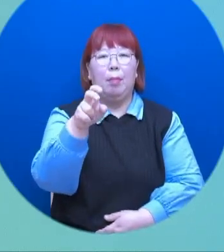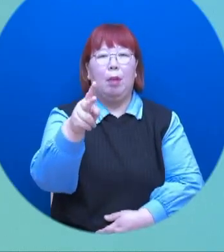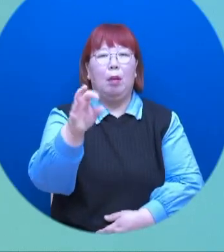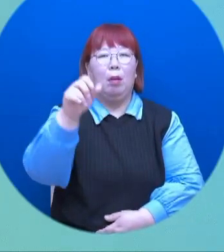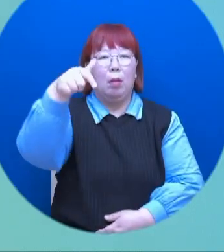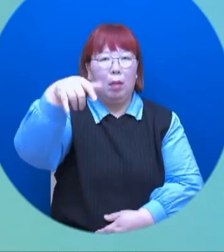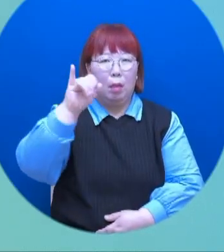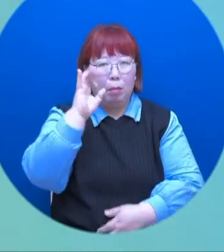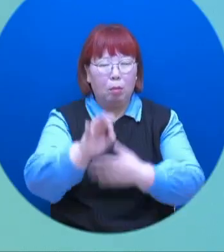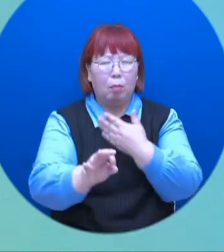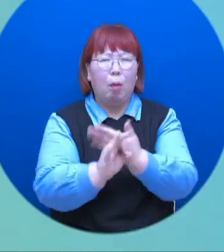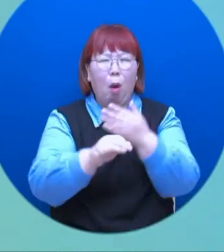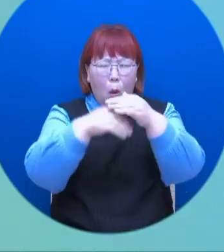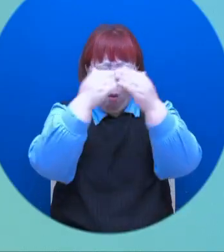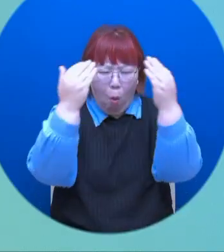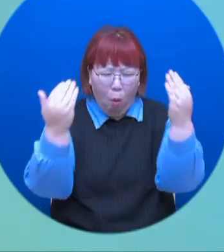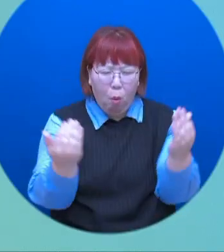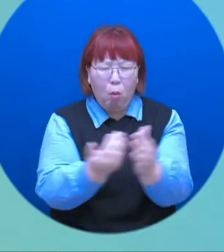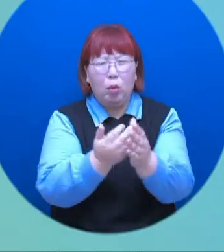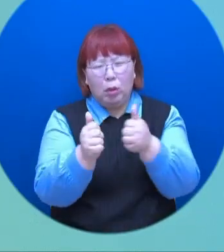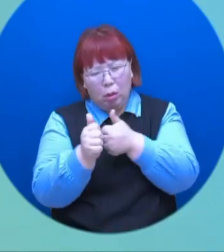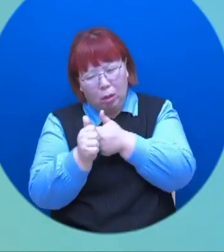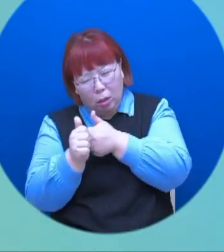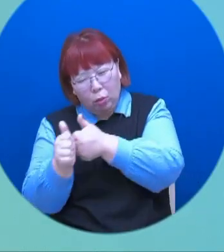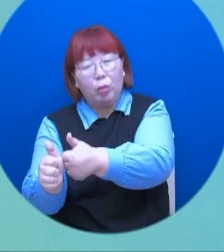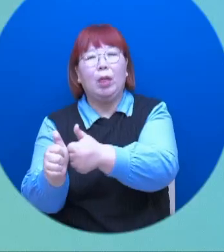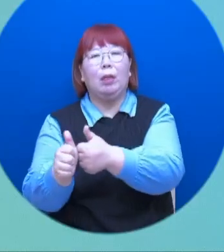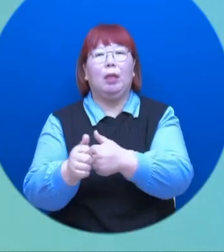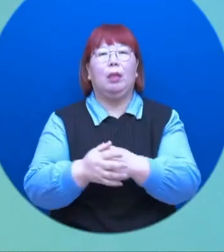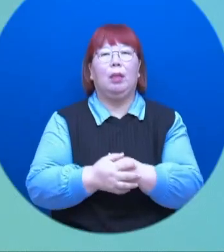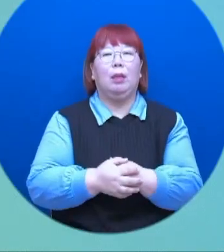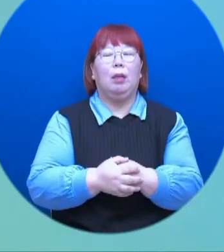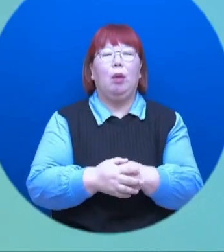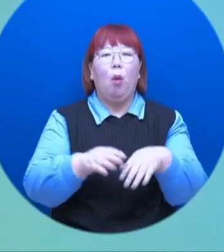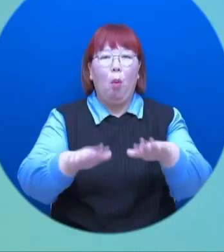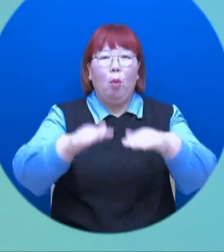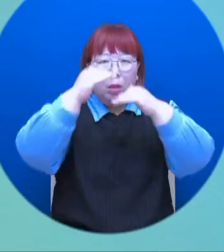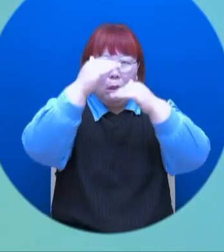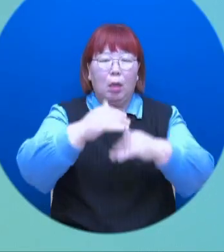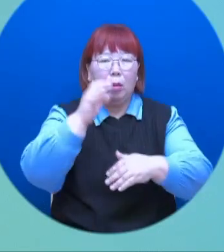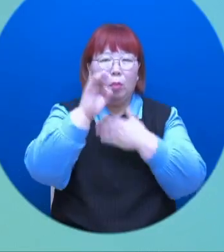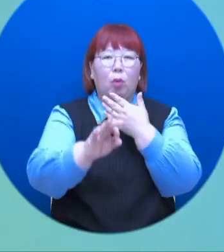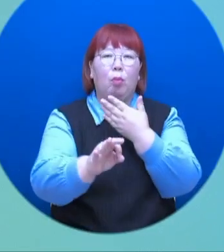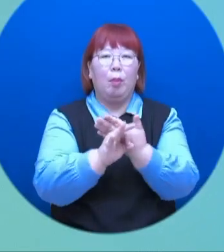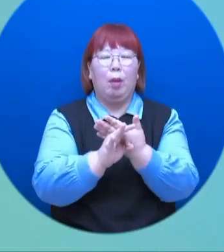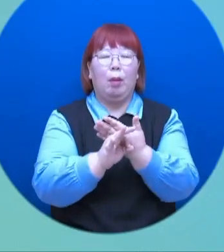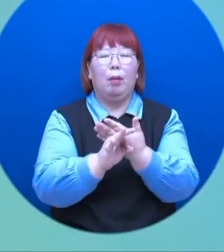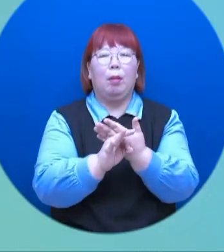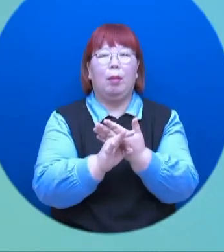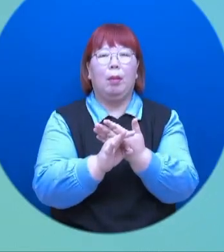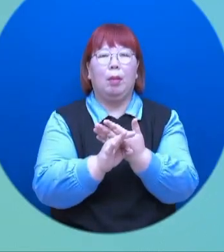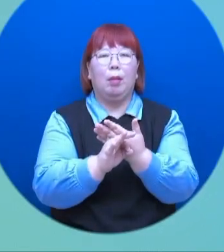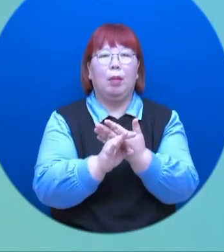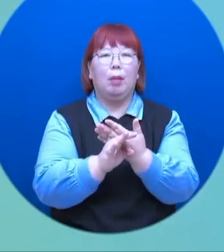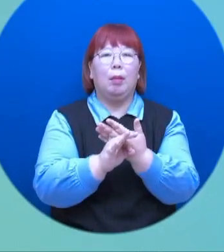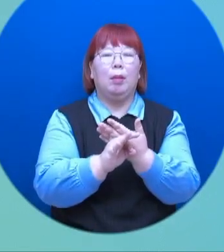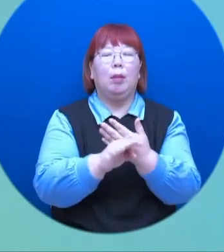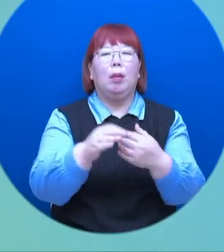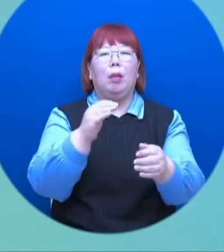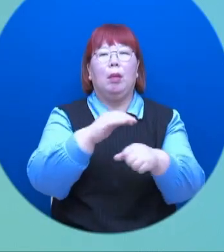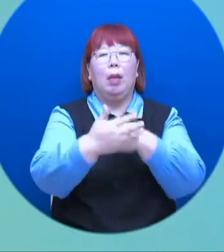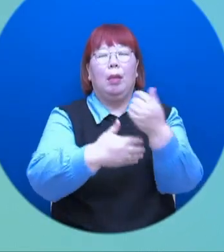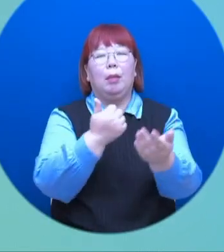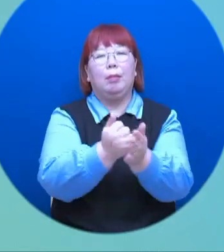온전히 쫓았더라. 오늘 보면 8절, 9절, 14절에도 보면 개역 개정이 아닌 개역